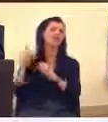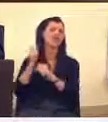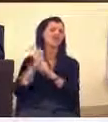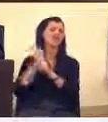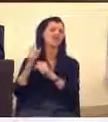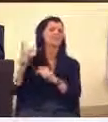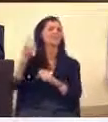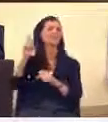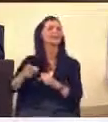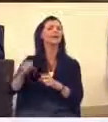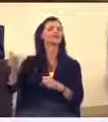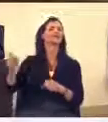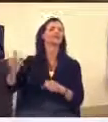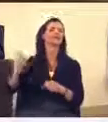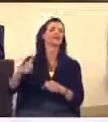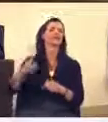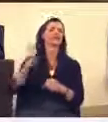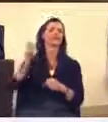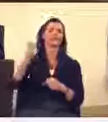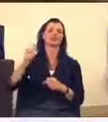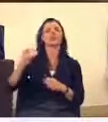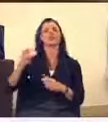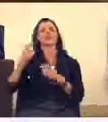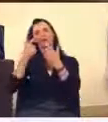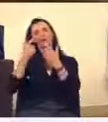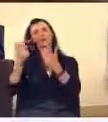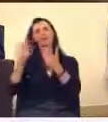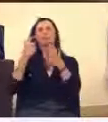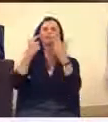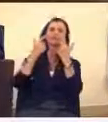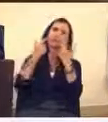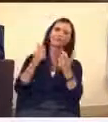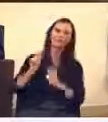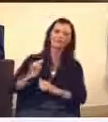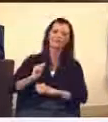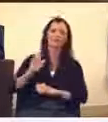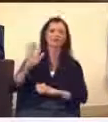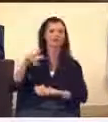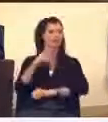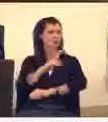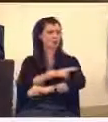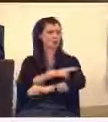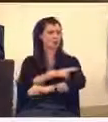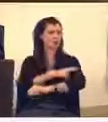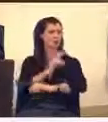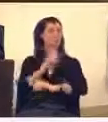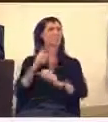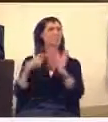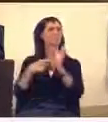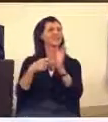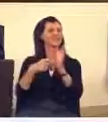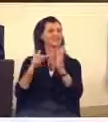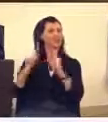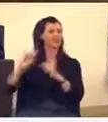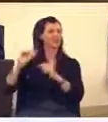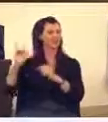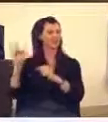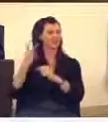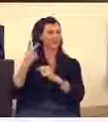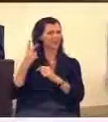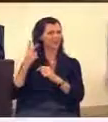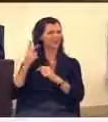להיות עם כלי נשק בעבודה, מאבטחים ושומרים למיניהם, אפילו גם שוטרים. הדרישה של הקואליציה